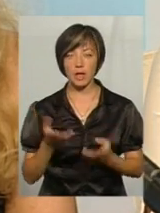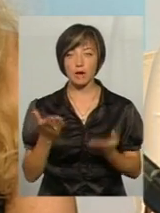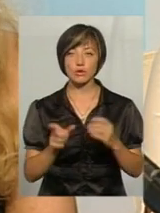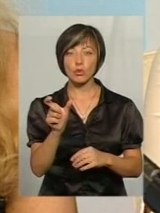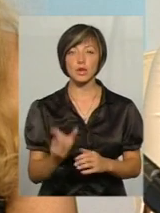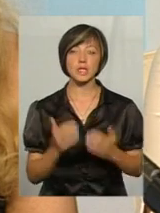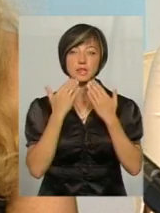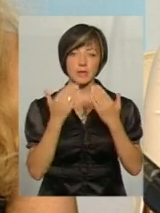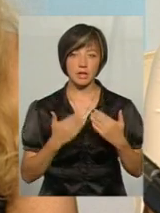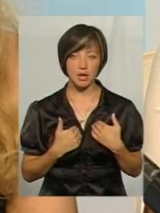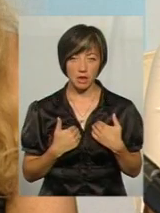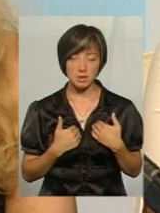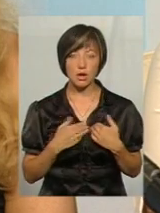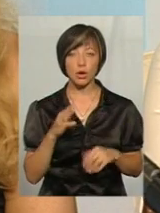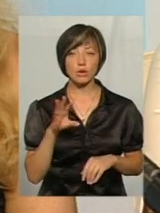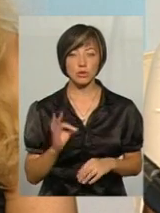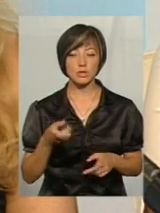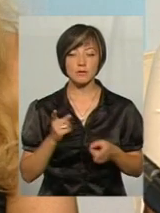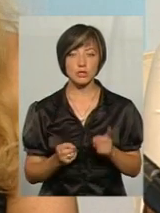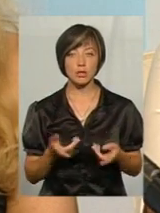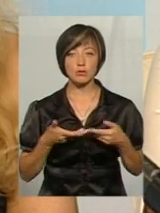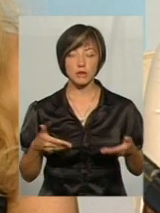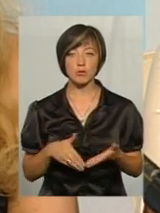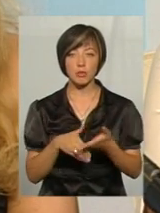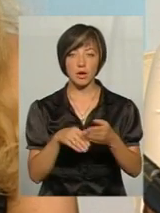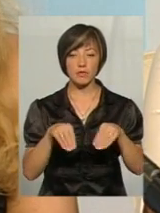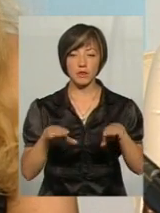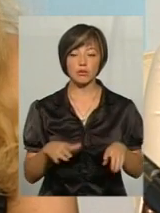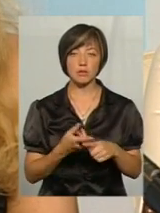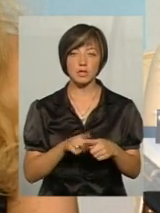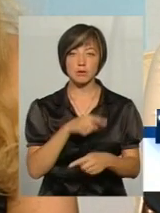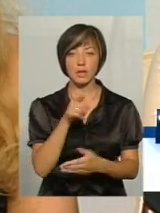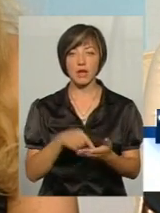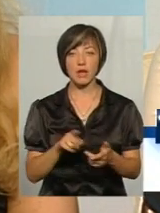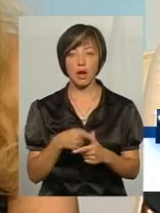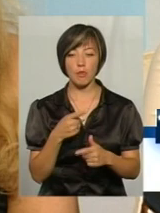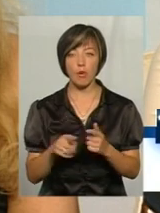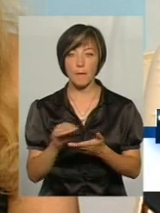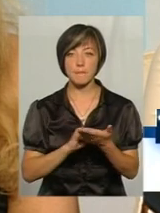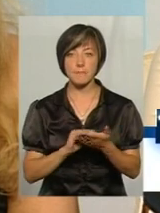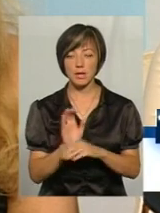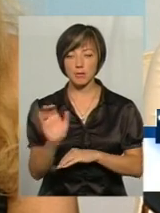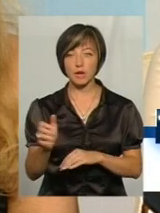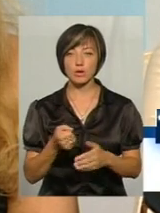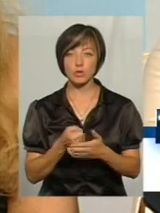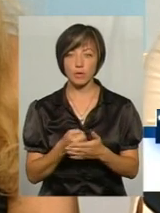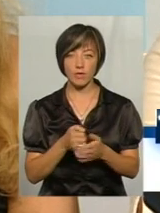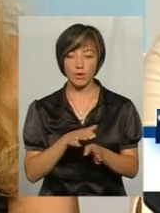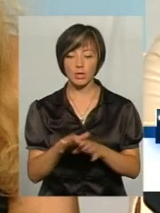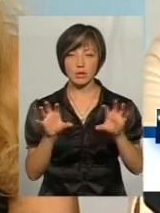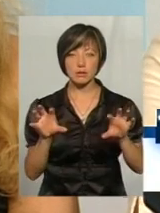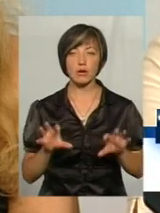до нас звертається, то, звичайно, ми допомагаємо вирішувати ці питання або перенаправляємо їх до суб'єктів виконання